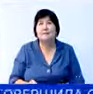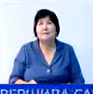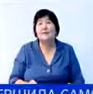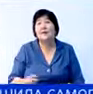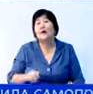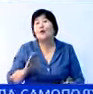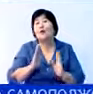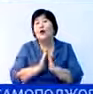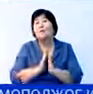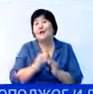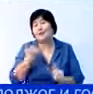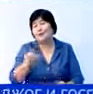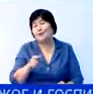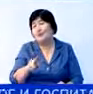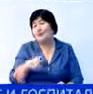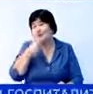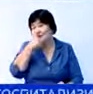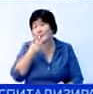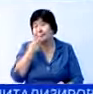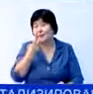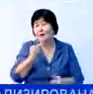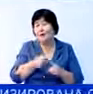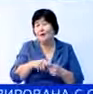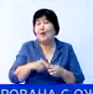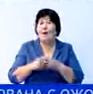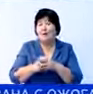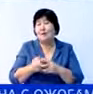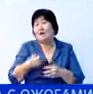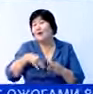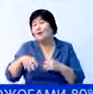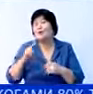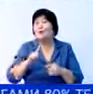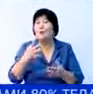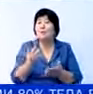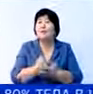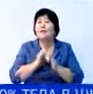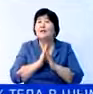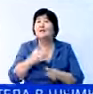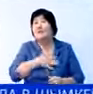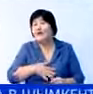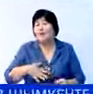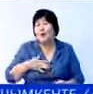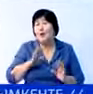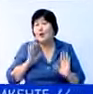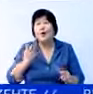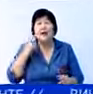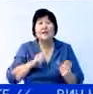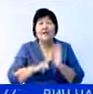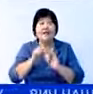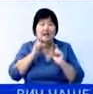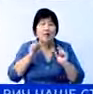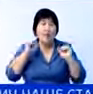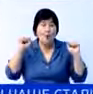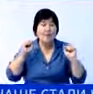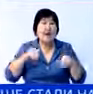Я только молилась за него, но не смогла смотреть на его борьбу. Желала лишь одного, чтобы он победил. Сильно волновалась. Только когда начали все кричать